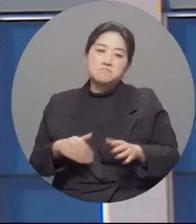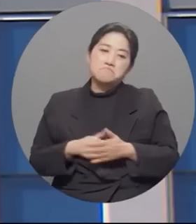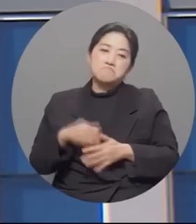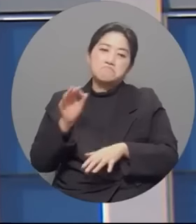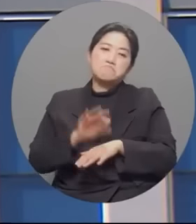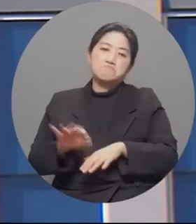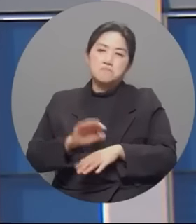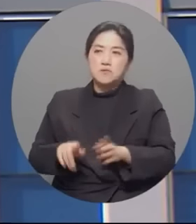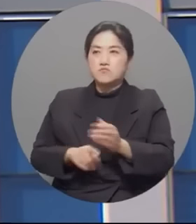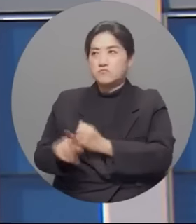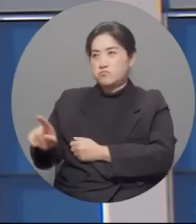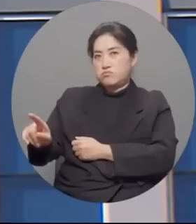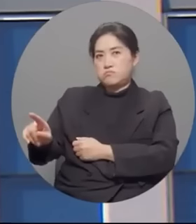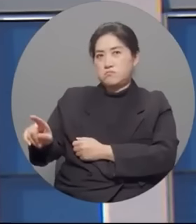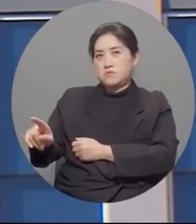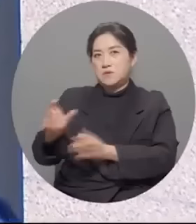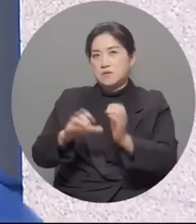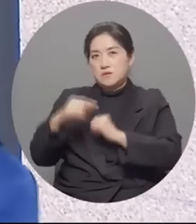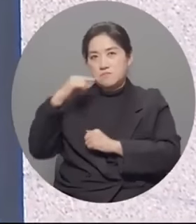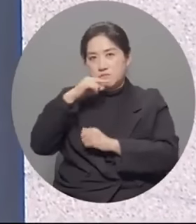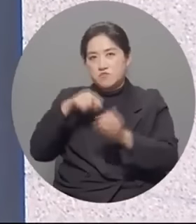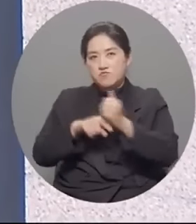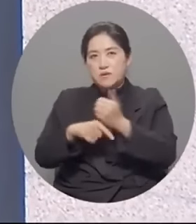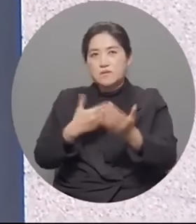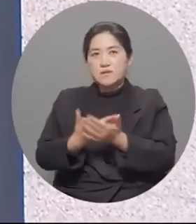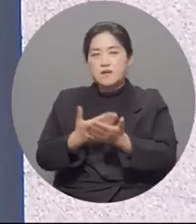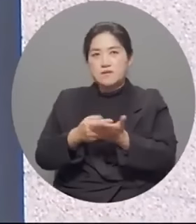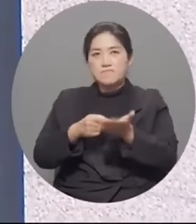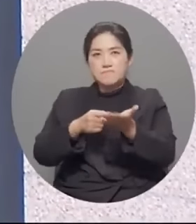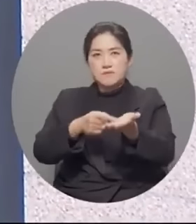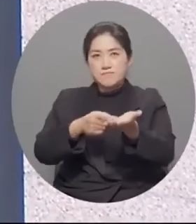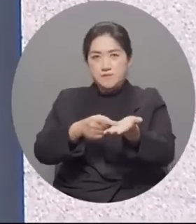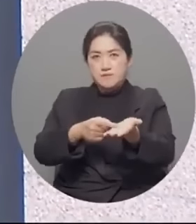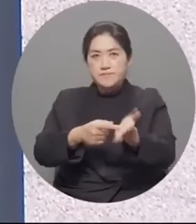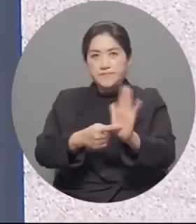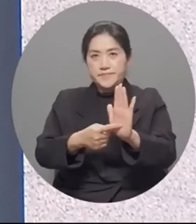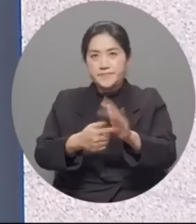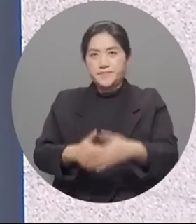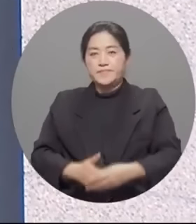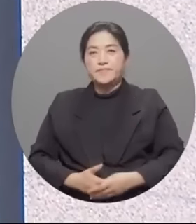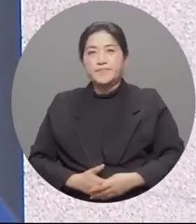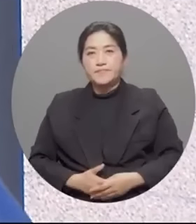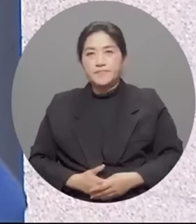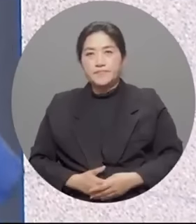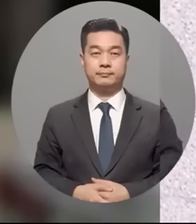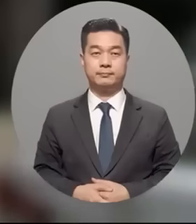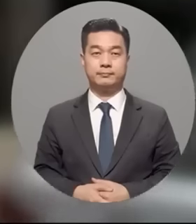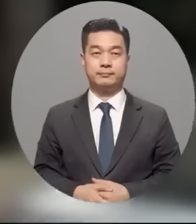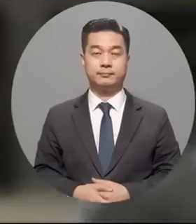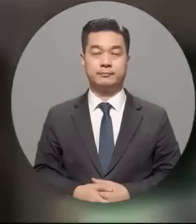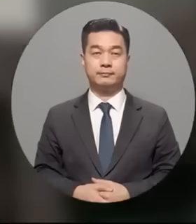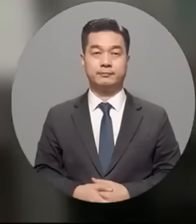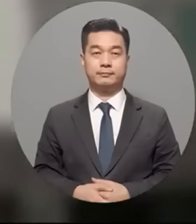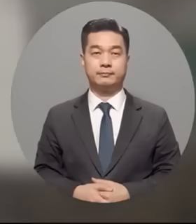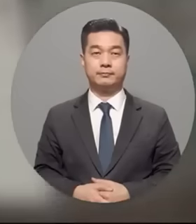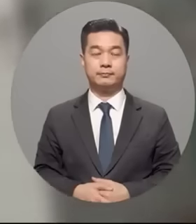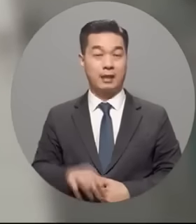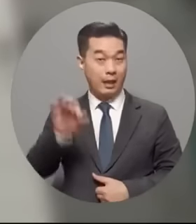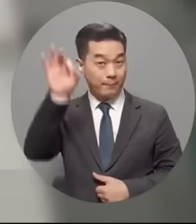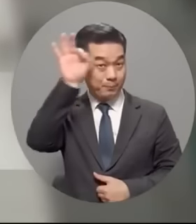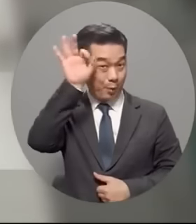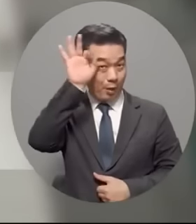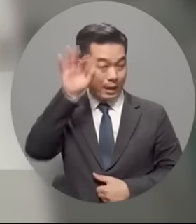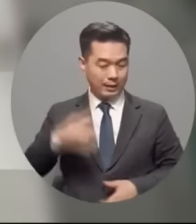수사를 벌이고 있다면서 보다 철저한 수사를 촉구했습니다. MBC 뉴스 박성아입니다. 포항시 남구의